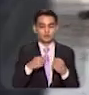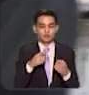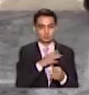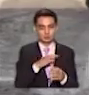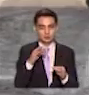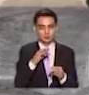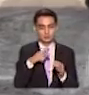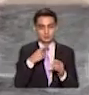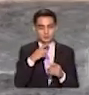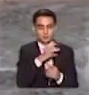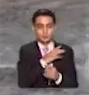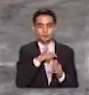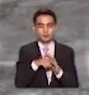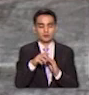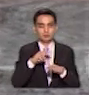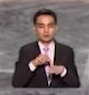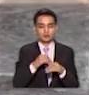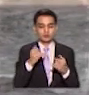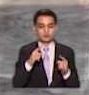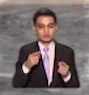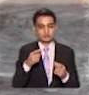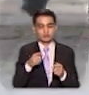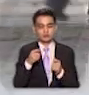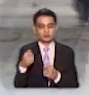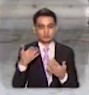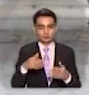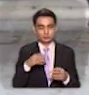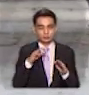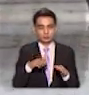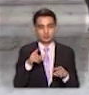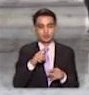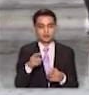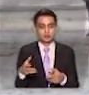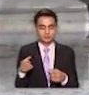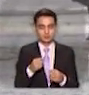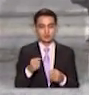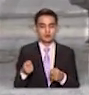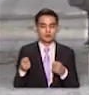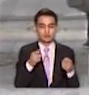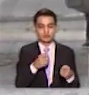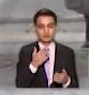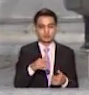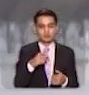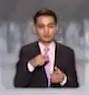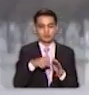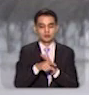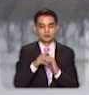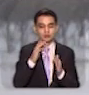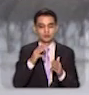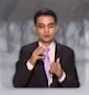қазір Есіл аудандық полиция бөлімшесінде екен. Өзіме қол жұмсайын деп қорыққан заттары да іске айғақ болып кіруі мүмкін.